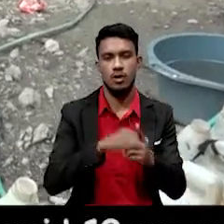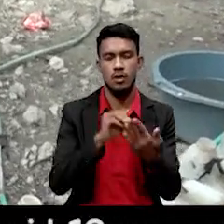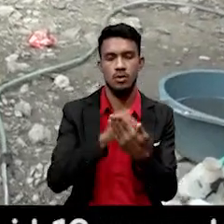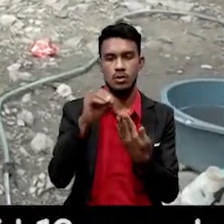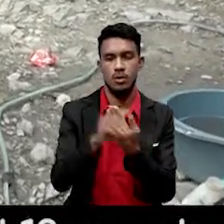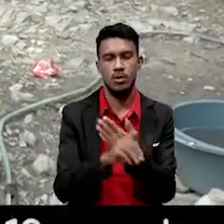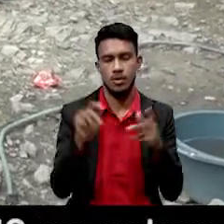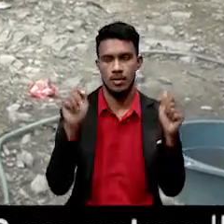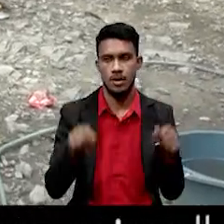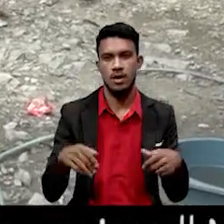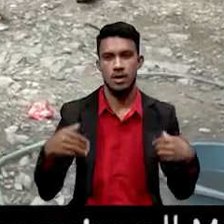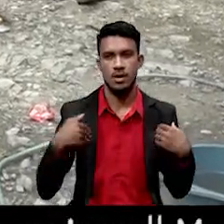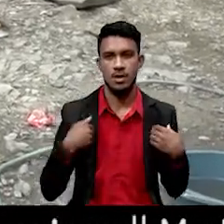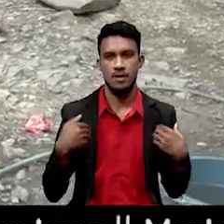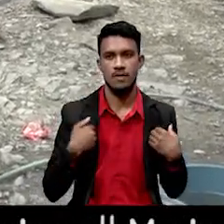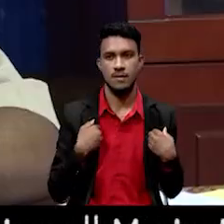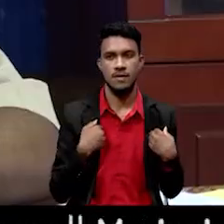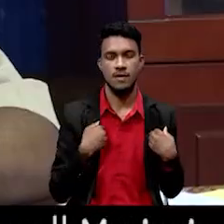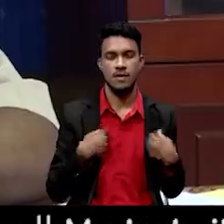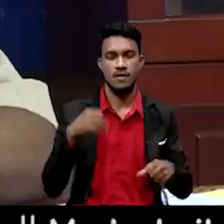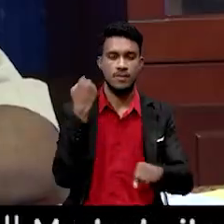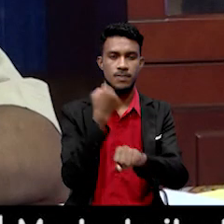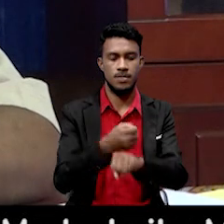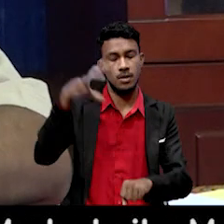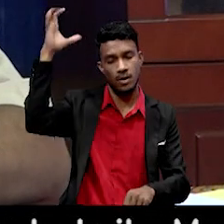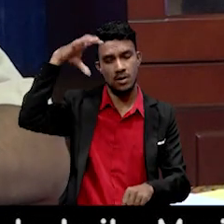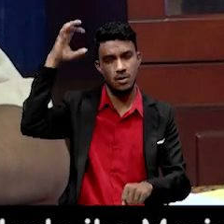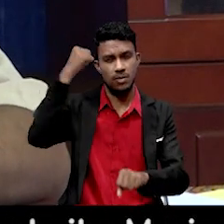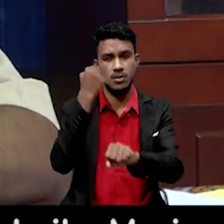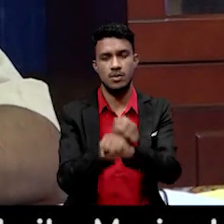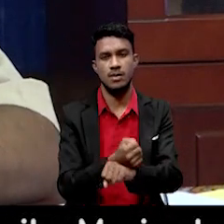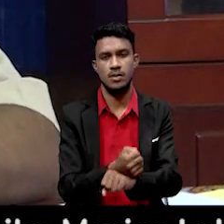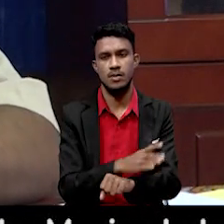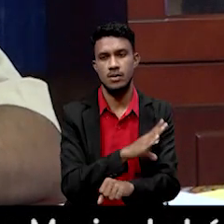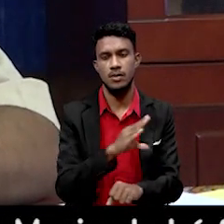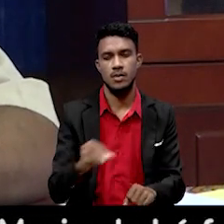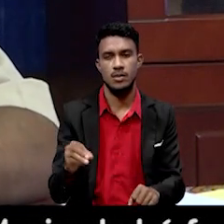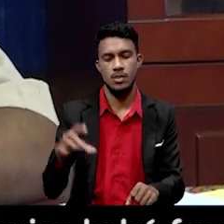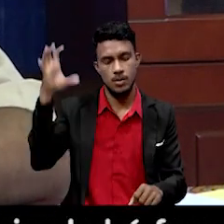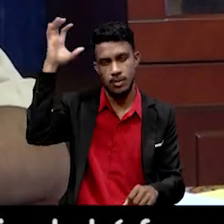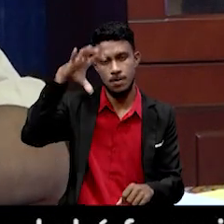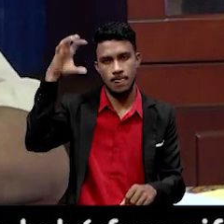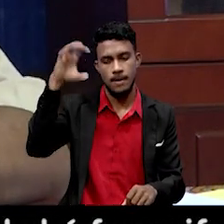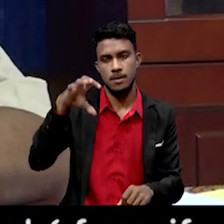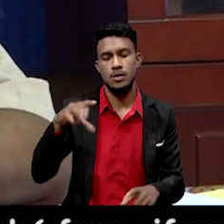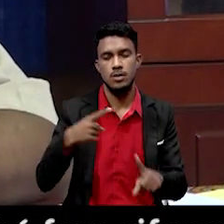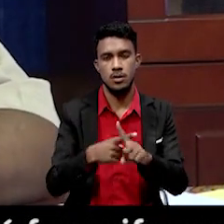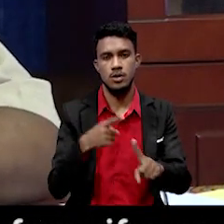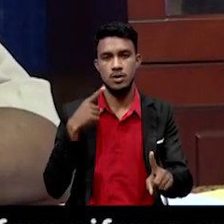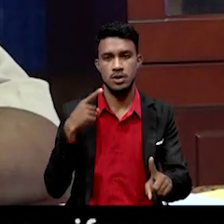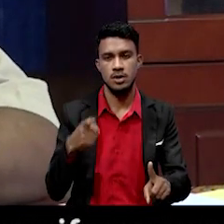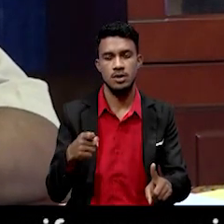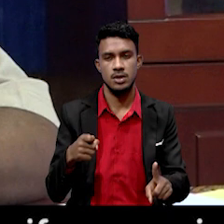sei bele acontece falitan la niña ne katak udang munurai liu ho si